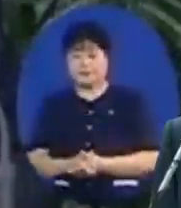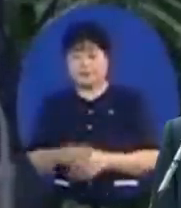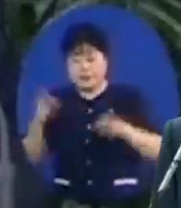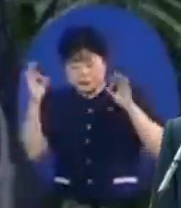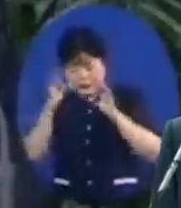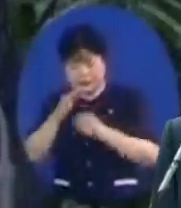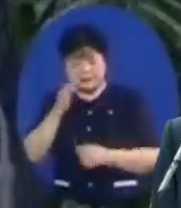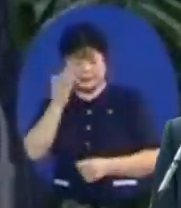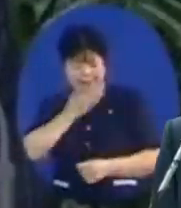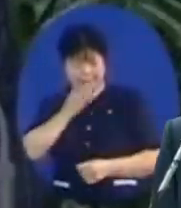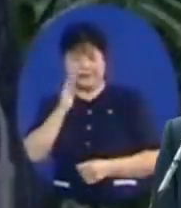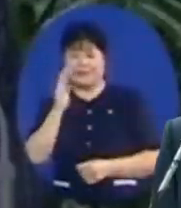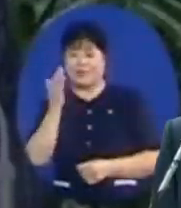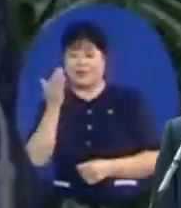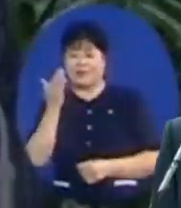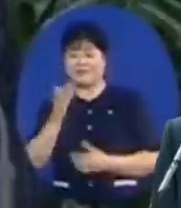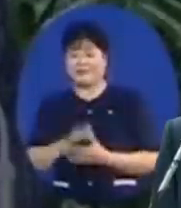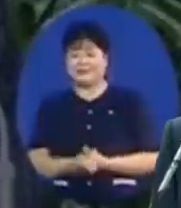사라지는 것인가?